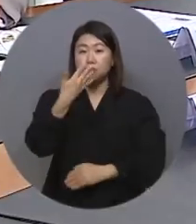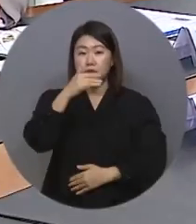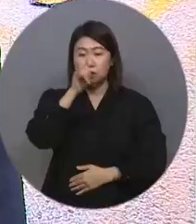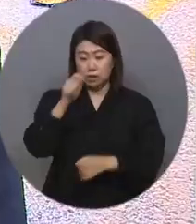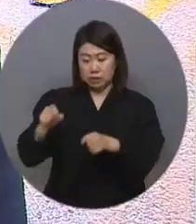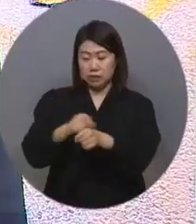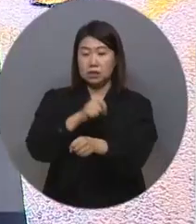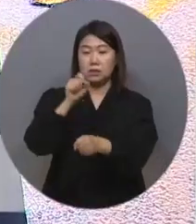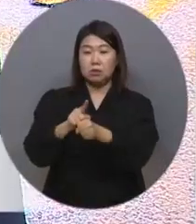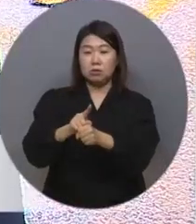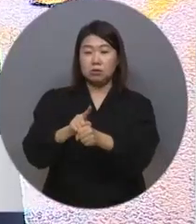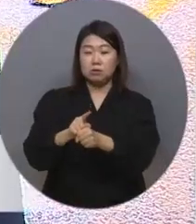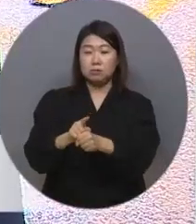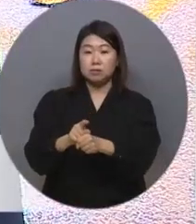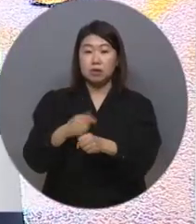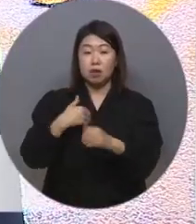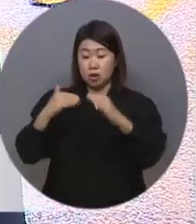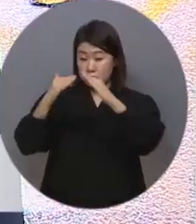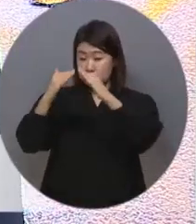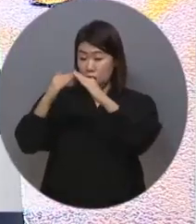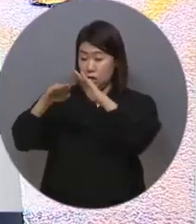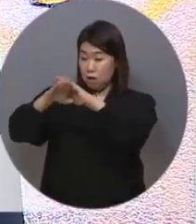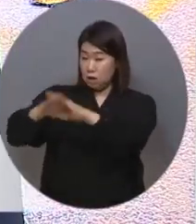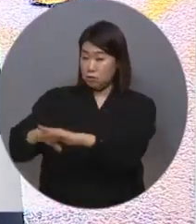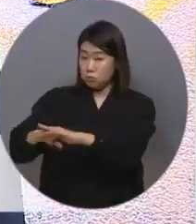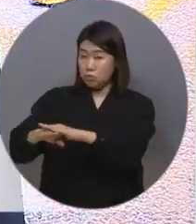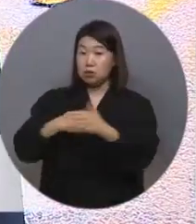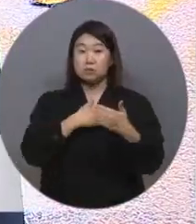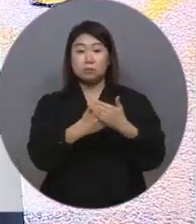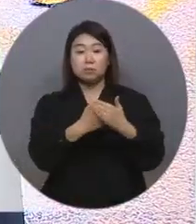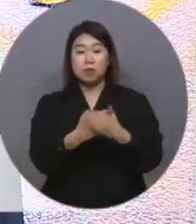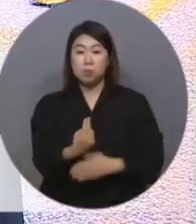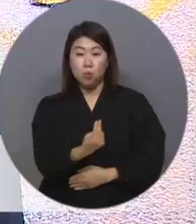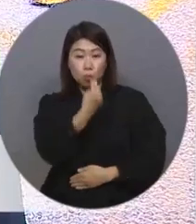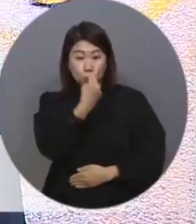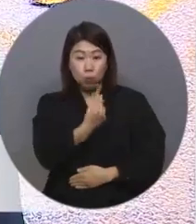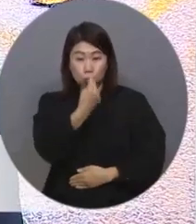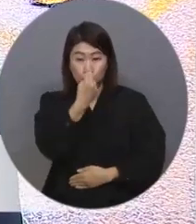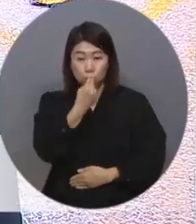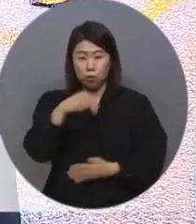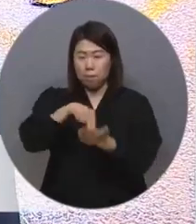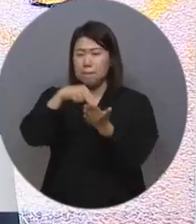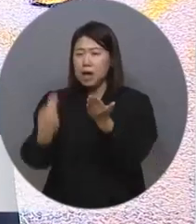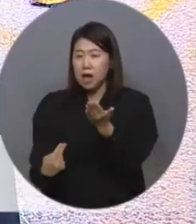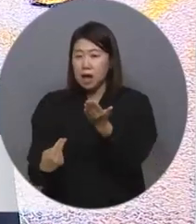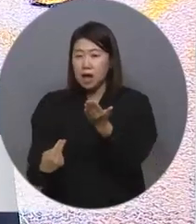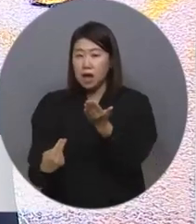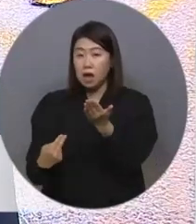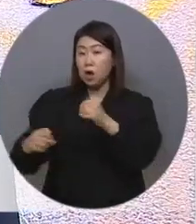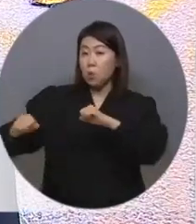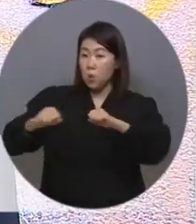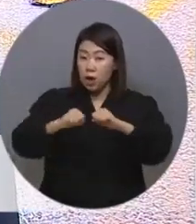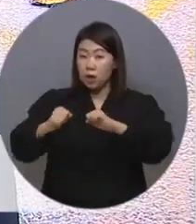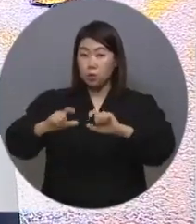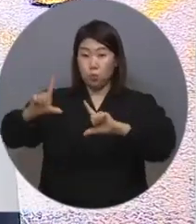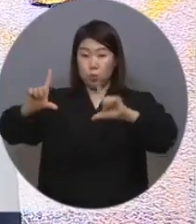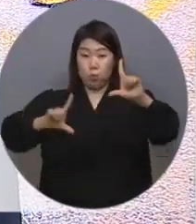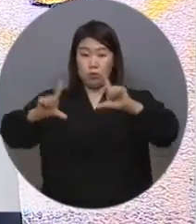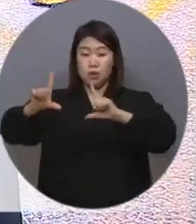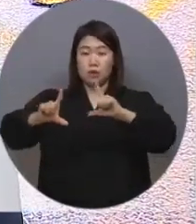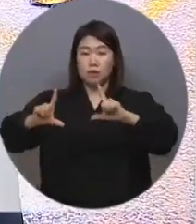있습니다. 집에 설치만 해놓으셔도 심박과 호흡, 그리고 낙상, 활동 패턴까지도 다